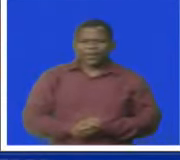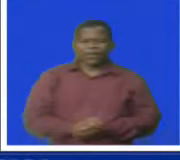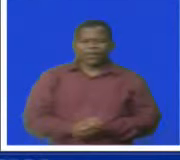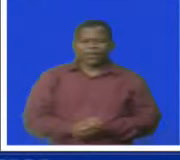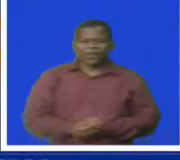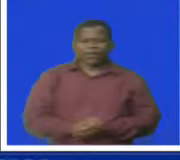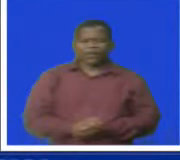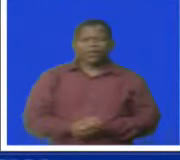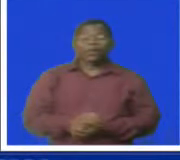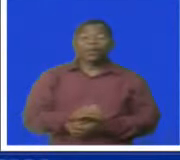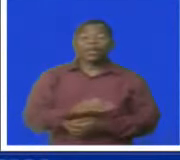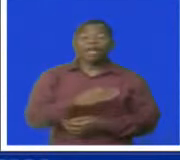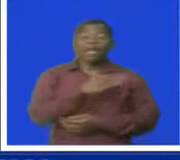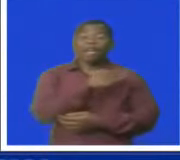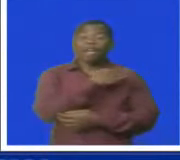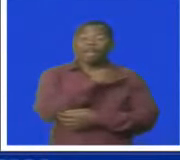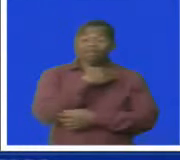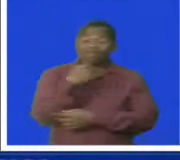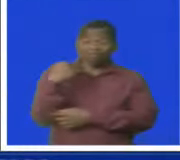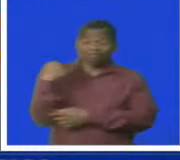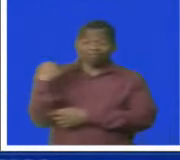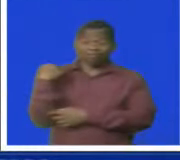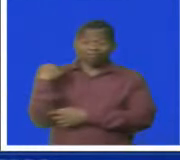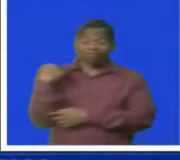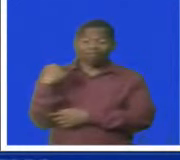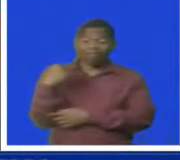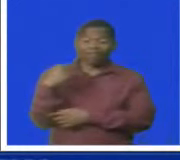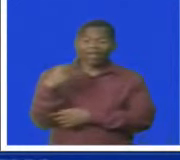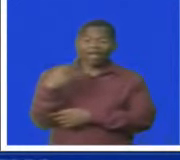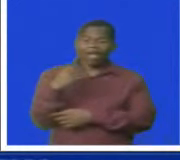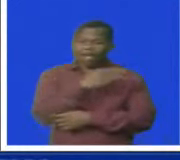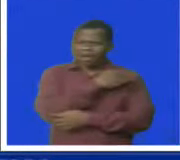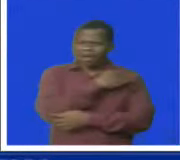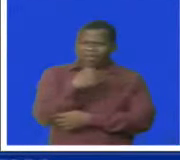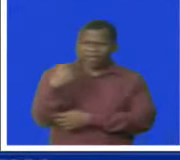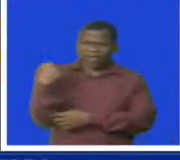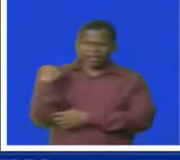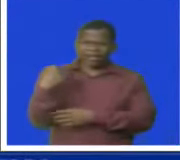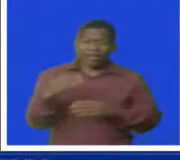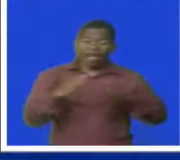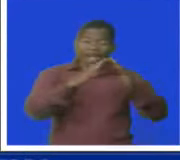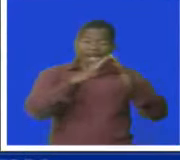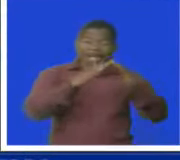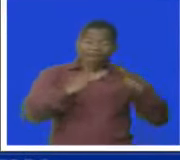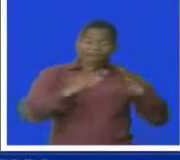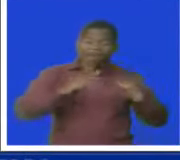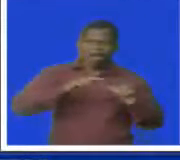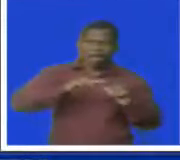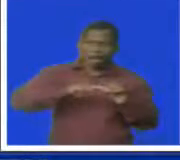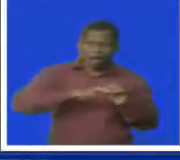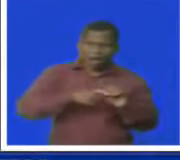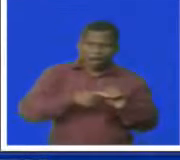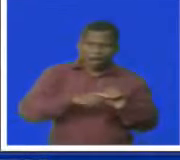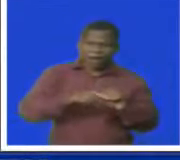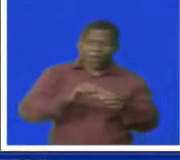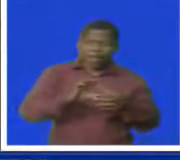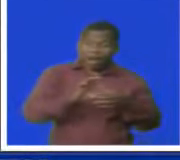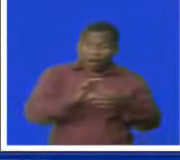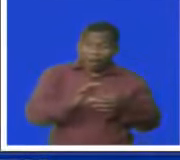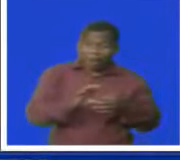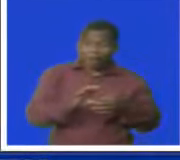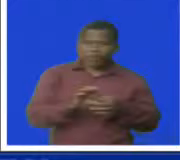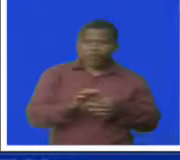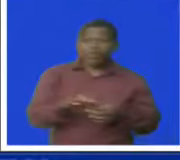Litiko letasekhaya latisa sive kuthi ligede lakalavumisa livaliwe ngenxa yokuthi ke kunesiteleka